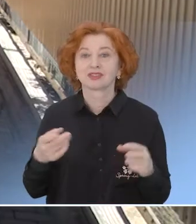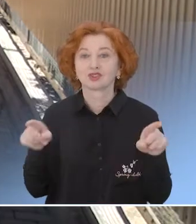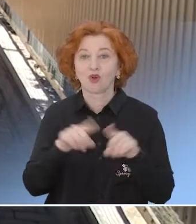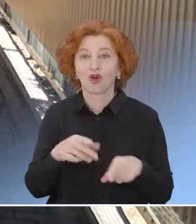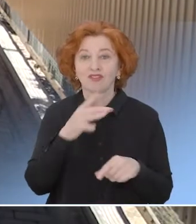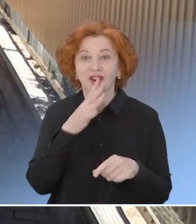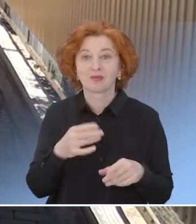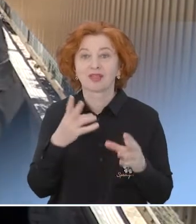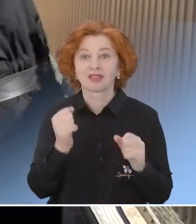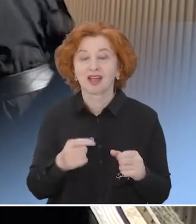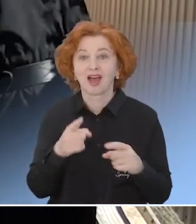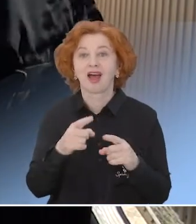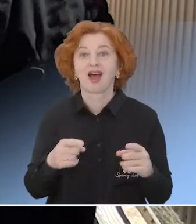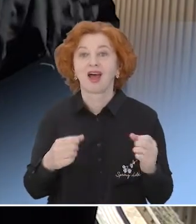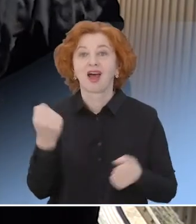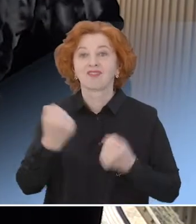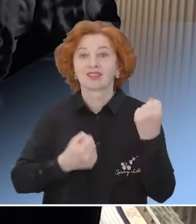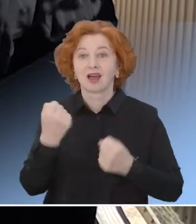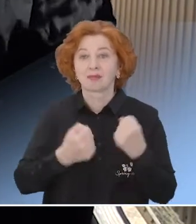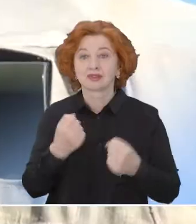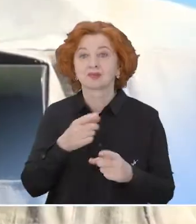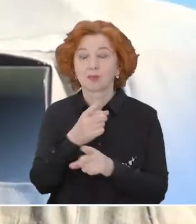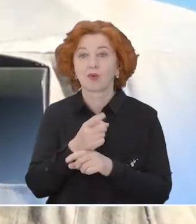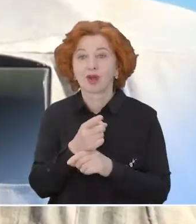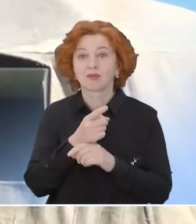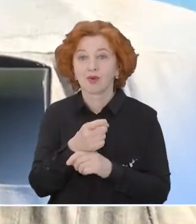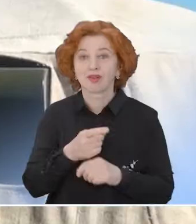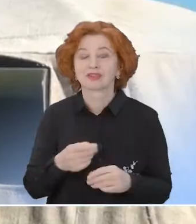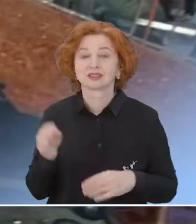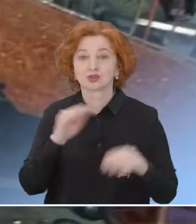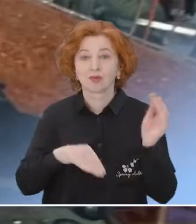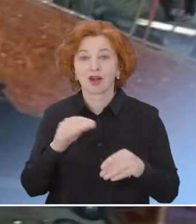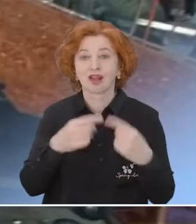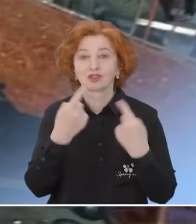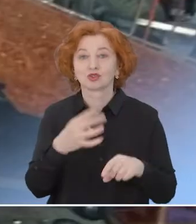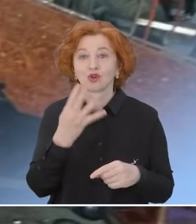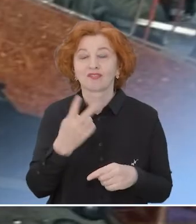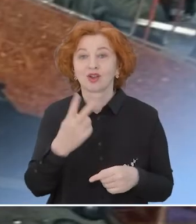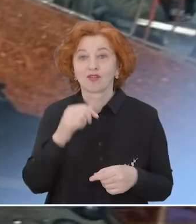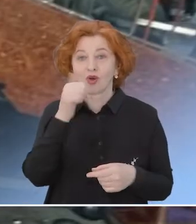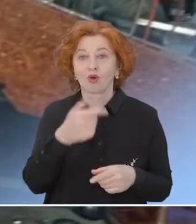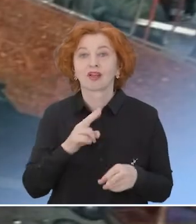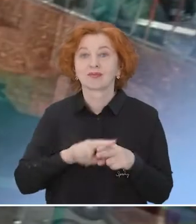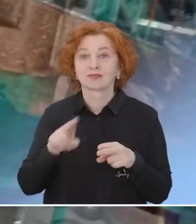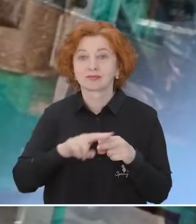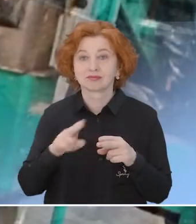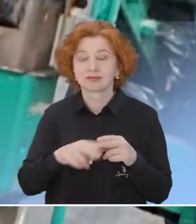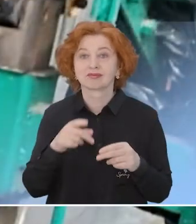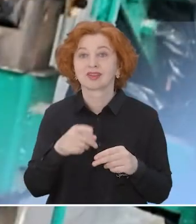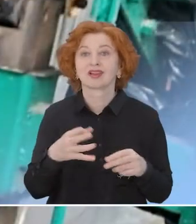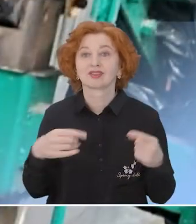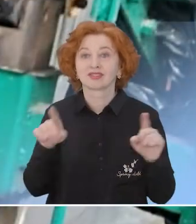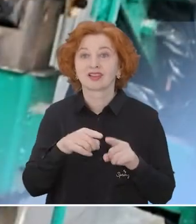Почти столько же времени ушло и на бронеавтомобиль 64D с пулеметом ДШК. Собирали технику 42-го года выпуска мастера